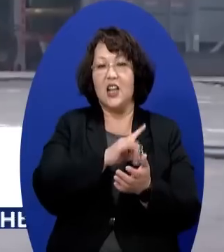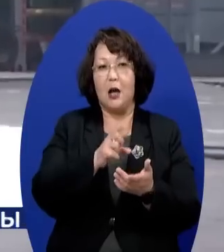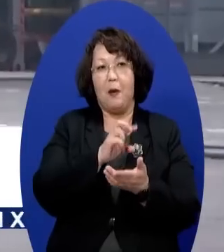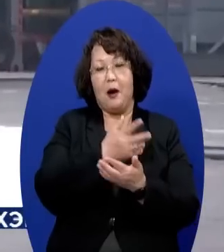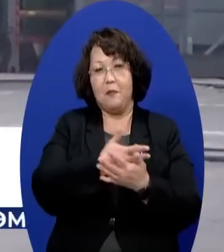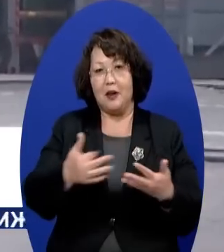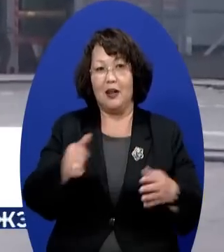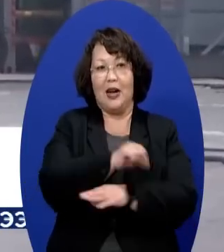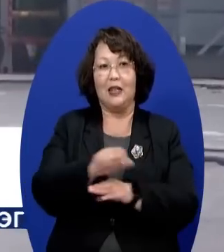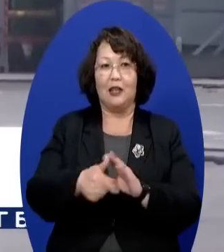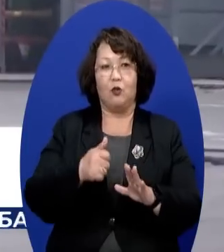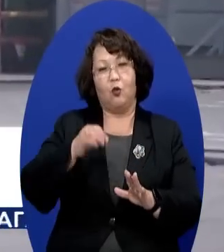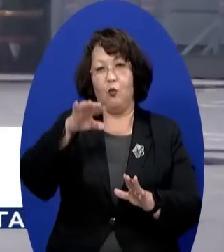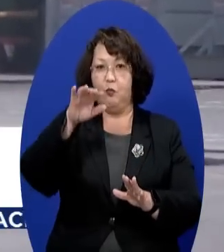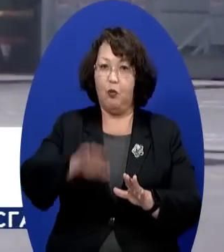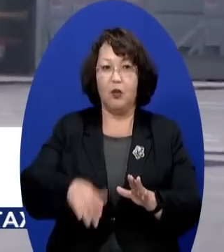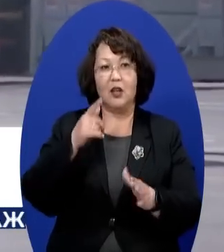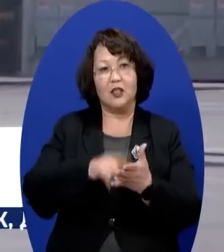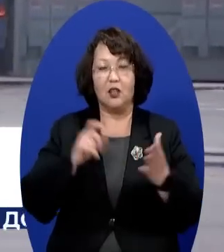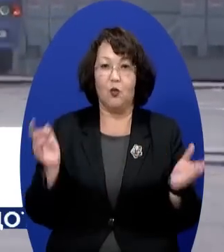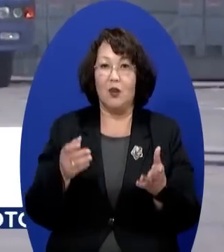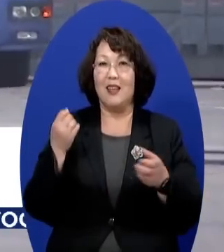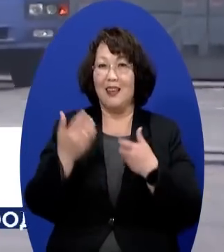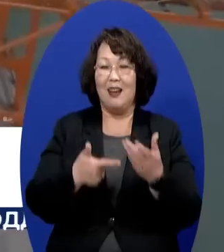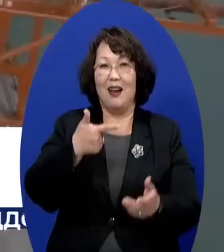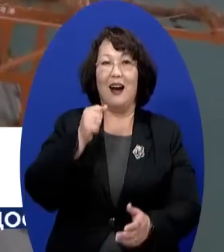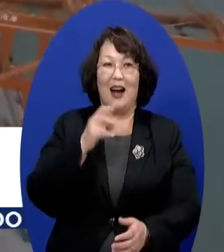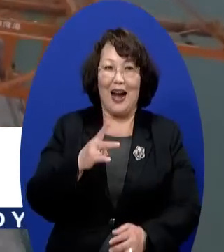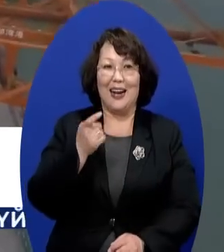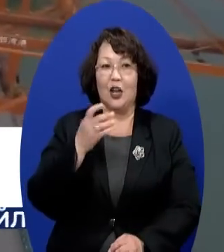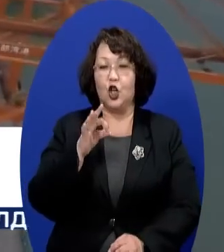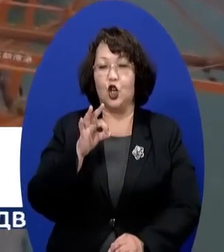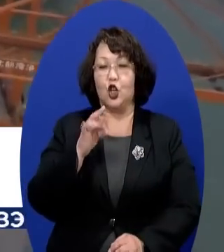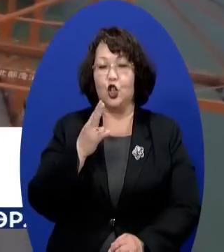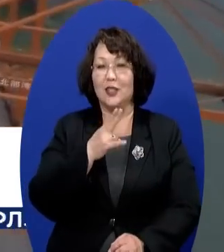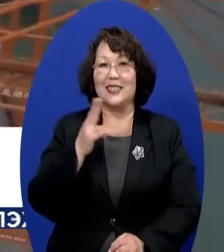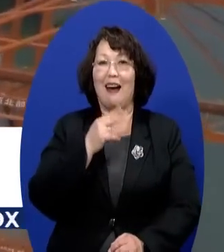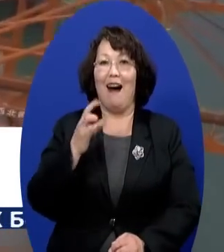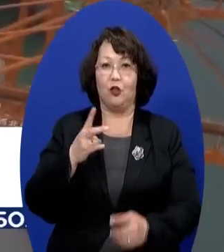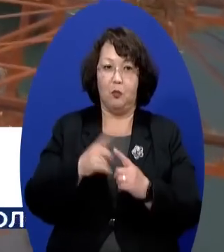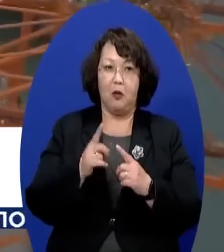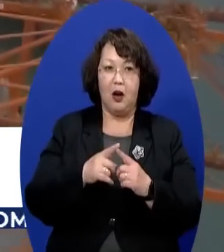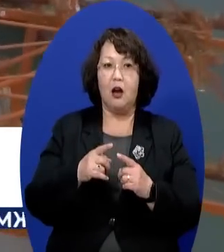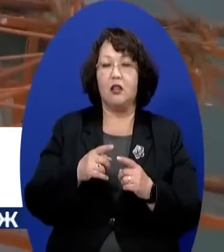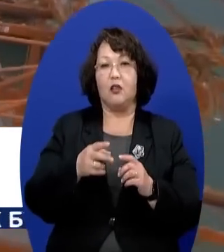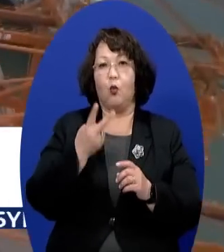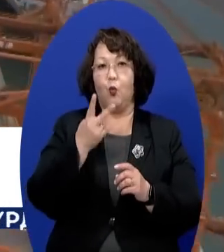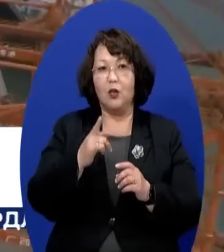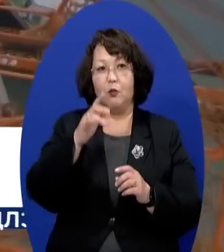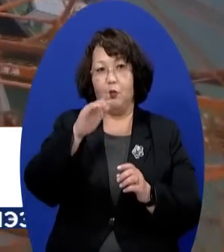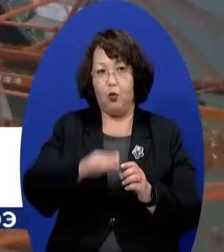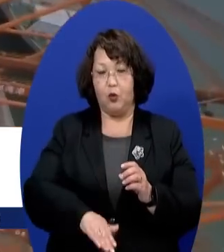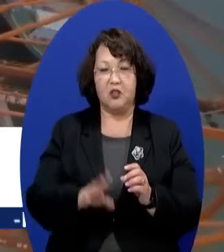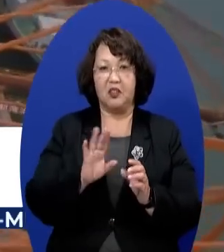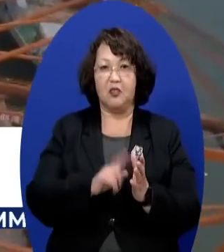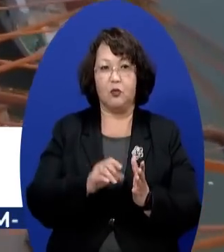гайлын татварыг бууруулах уриалгууд дэвшүүлж байсан. Гэхдээ ган эсвэл хөнгөн цагааны тарифыг хэвээр үлдээхэн зүйтэй гэдэг санаа илэрхийлж байсан юм. Мөн